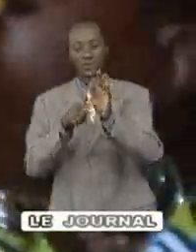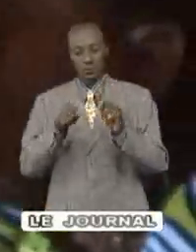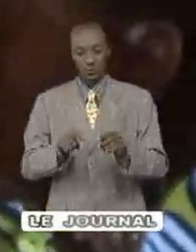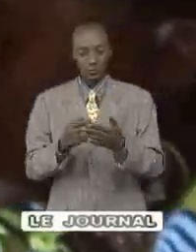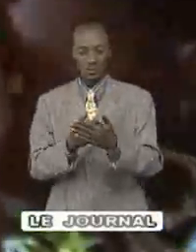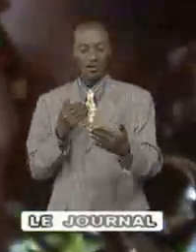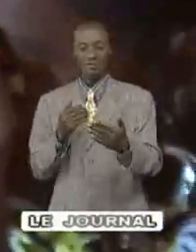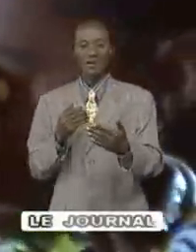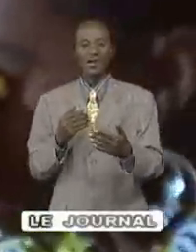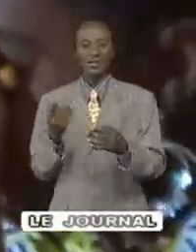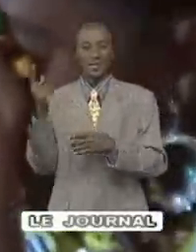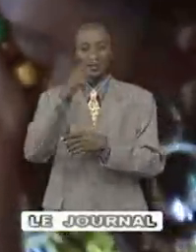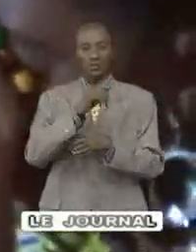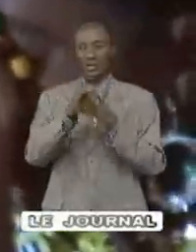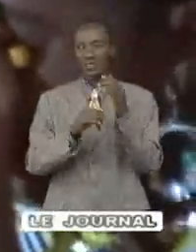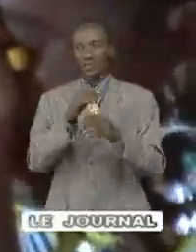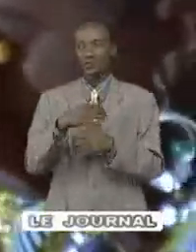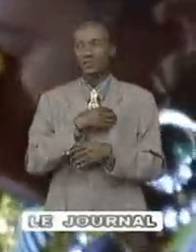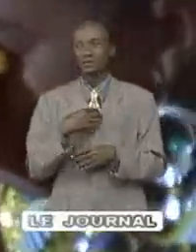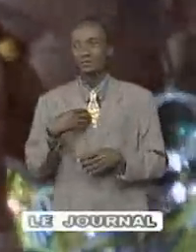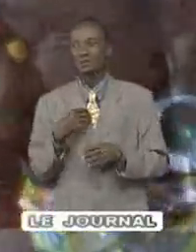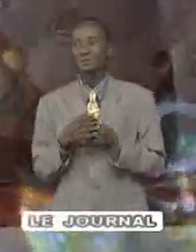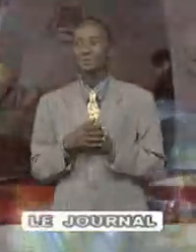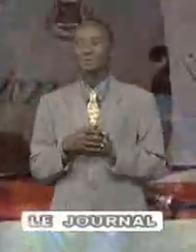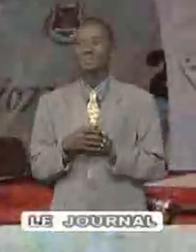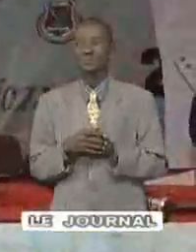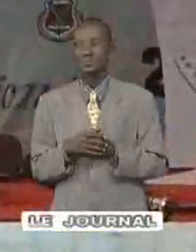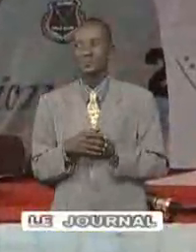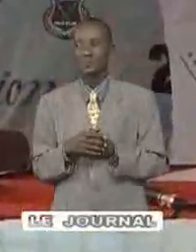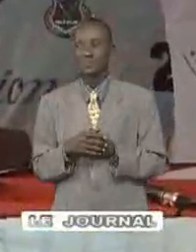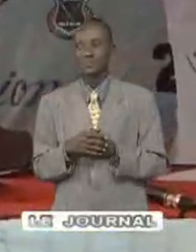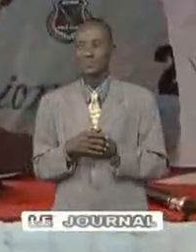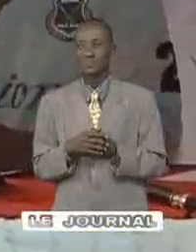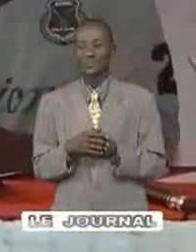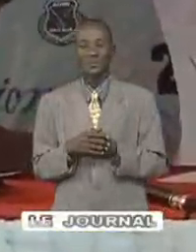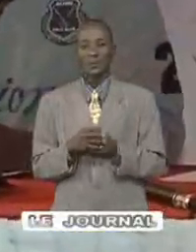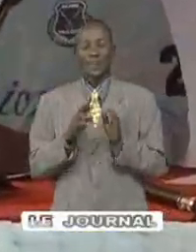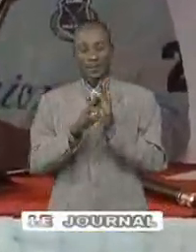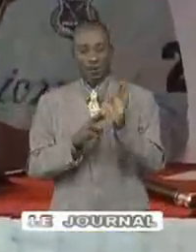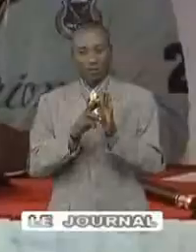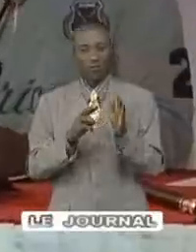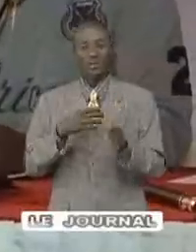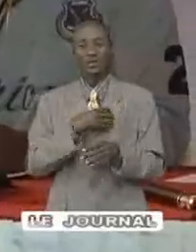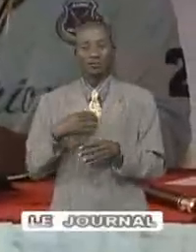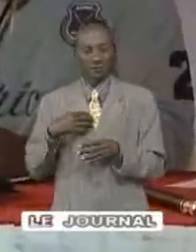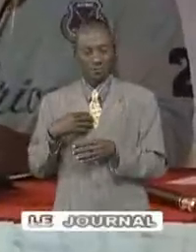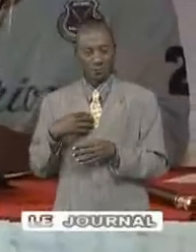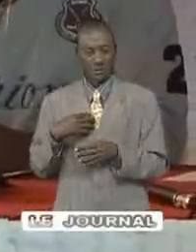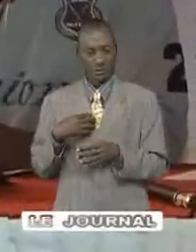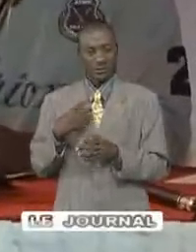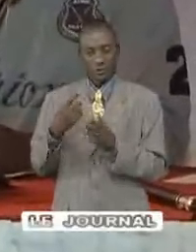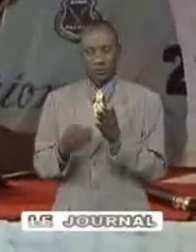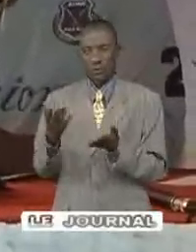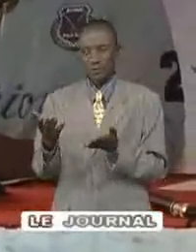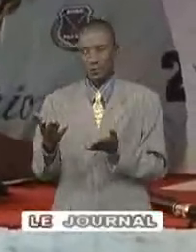par Francis Kalombo. L'homme de la femme, c'est ce que nous parlons de la femme désolée, mais il y a une femme qui souffre, celle qui est violée,